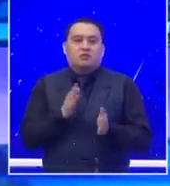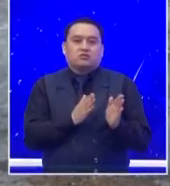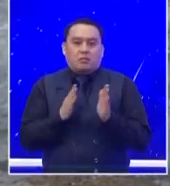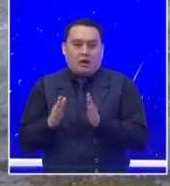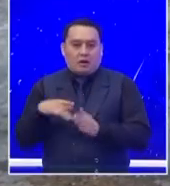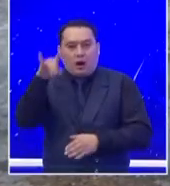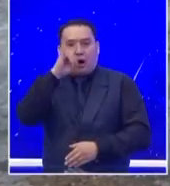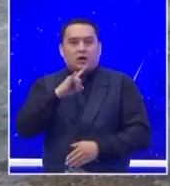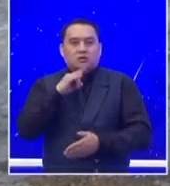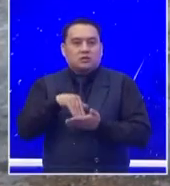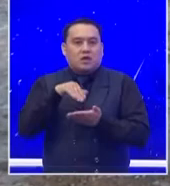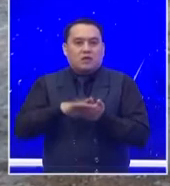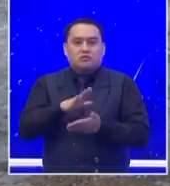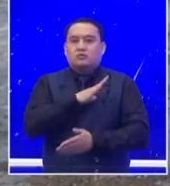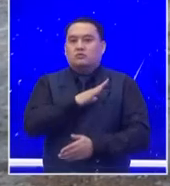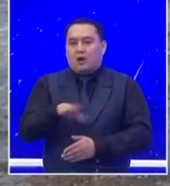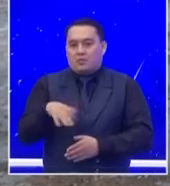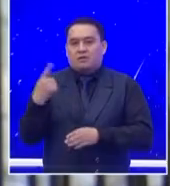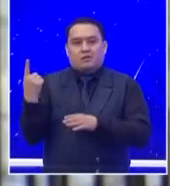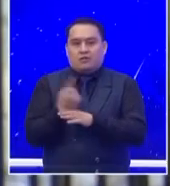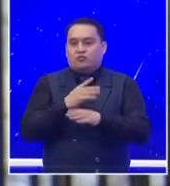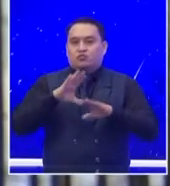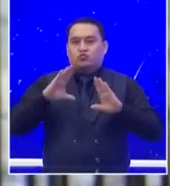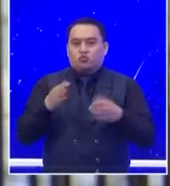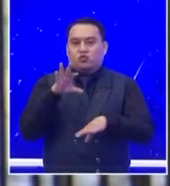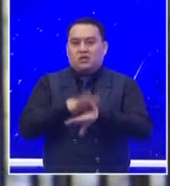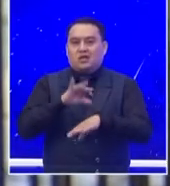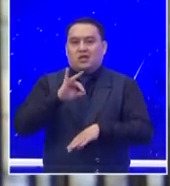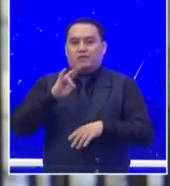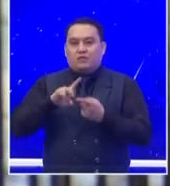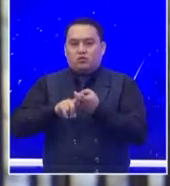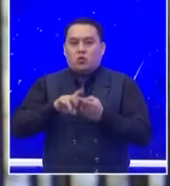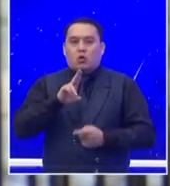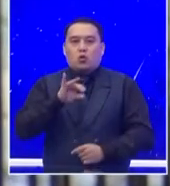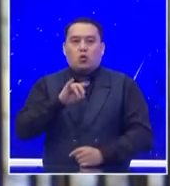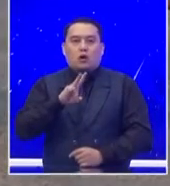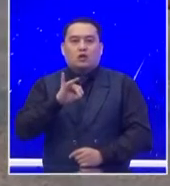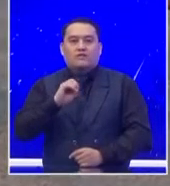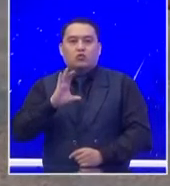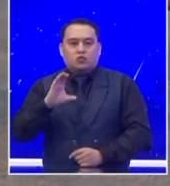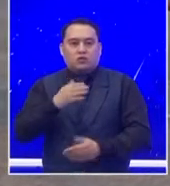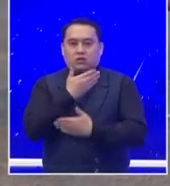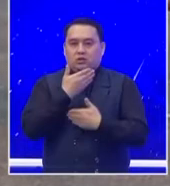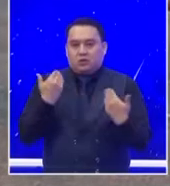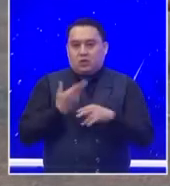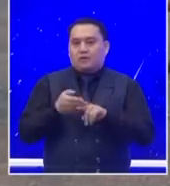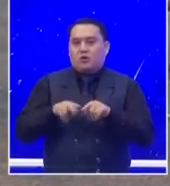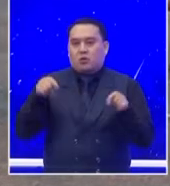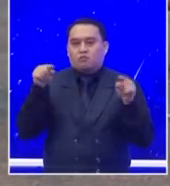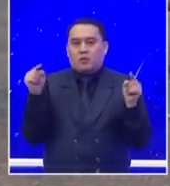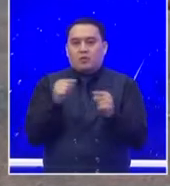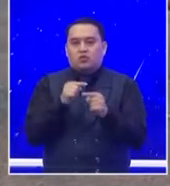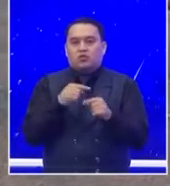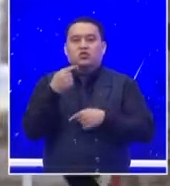стабильной. По Казахстану не зарегистрировано ни единого случая заражения коронавирусной инфекцией. Информация, набирающая популярность